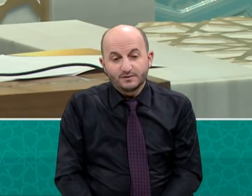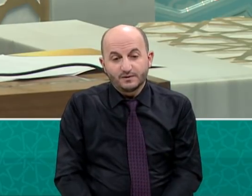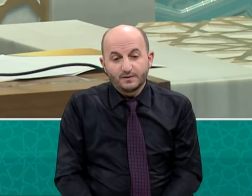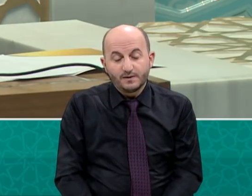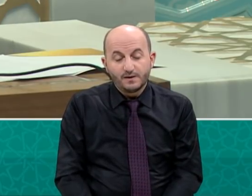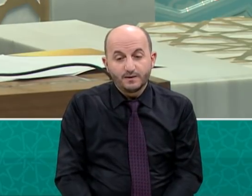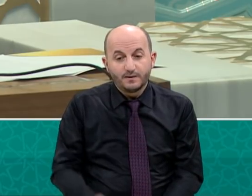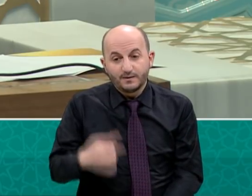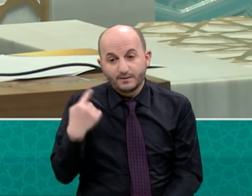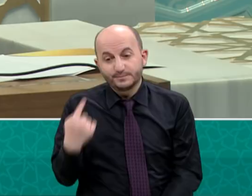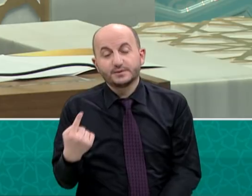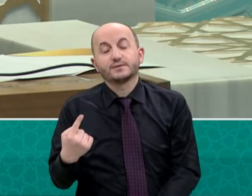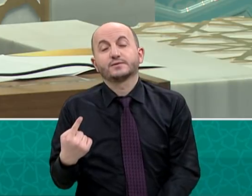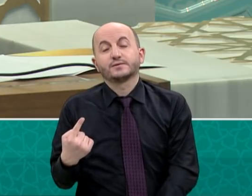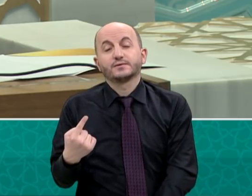1.